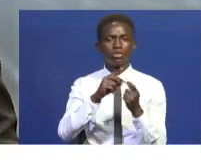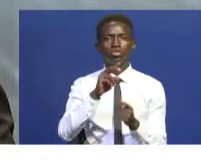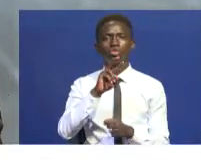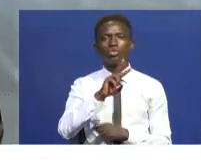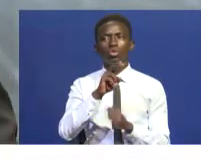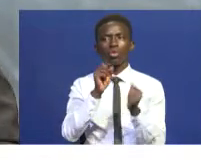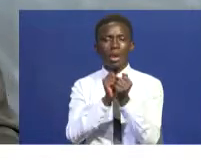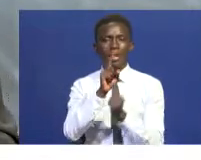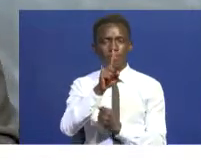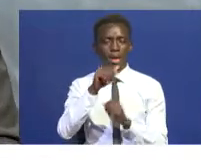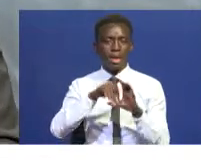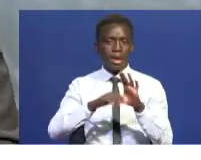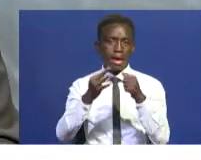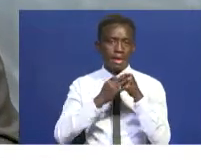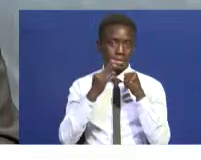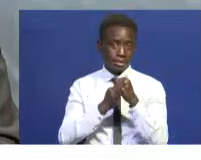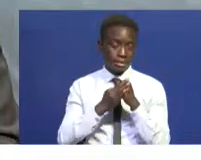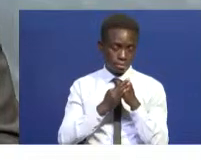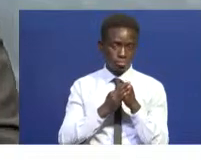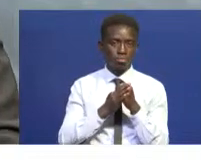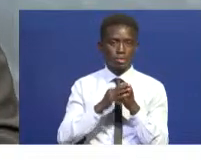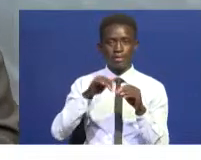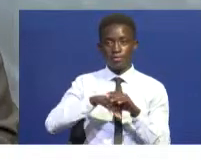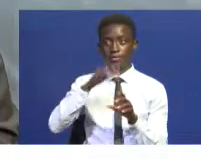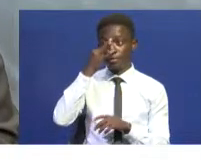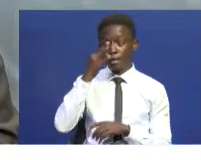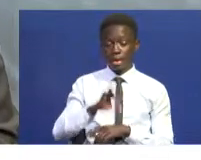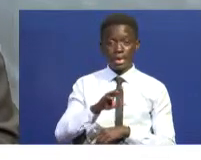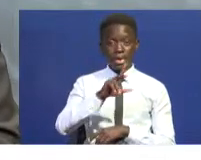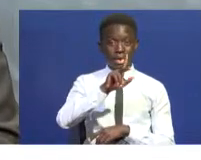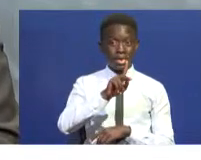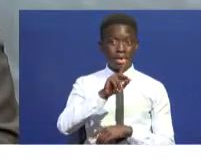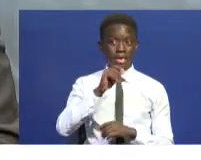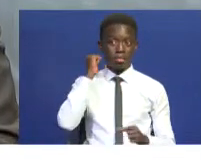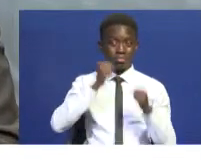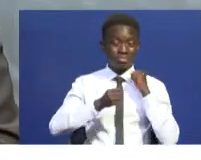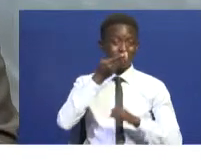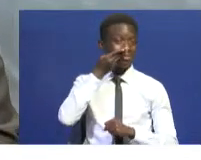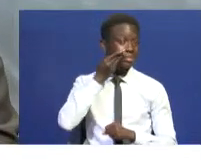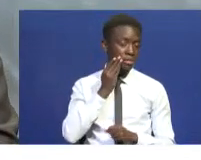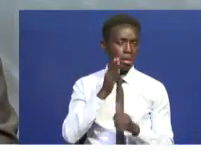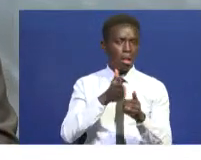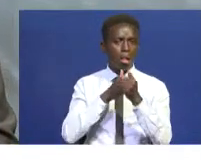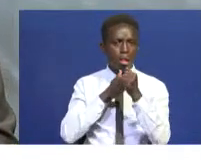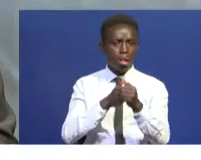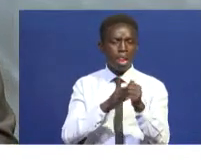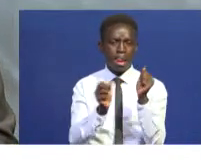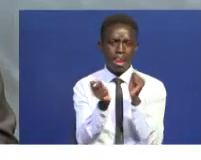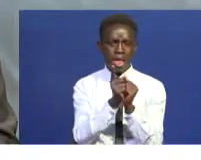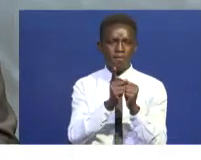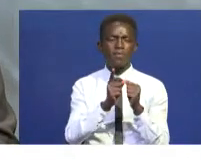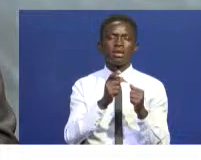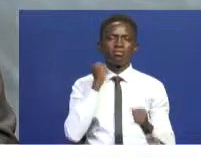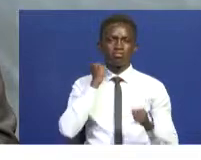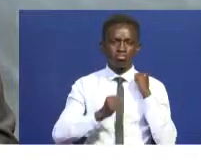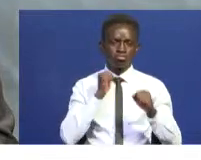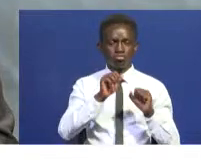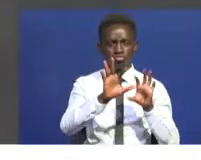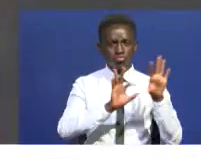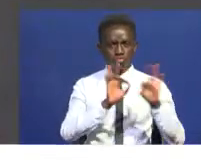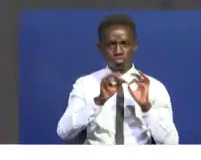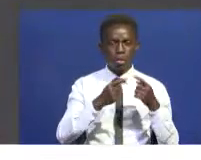nchini Ufaransa. Kipchoge na Jepchirchir wataongoza vikosi vya wanariadha 11 waliotajwa leo na chama cha riadha